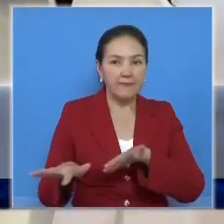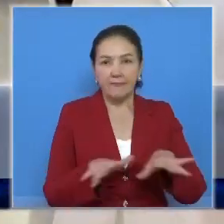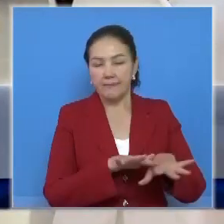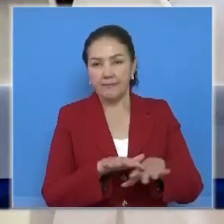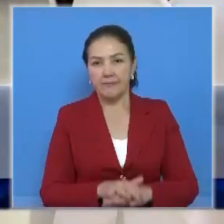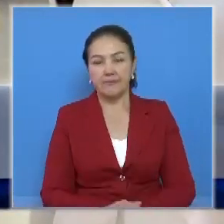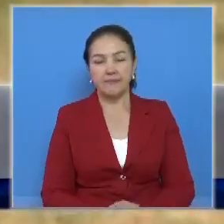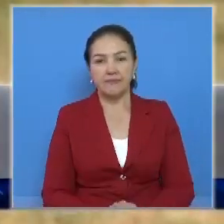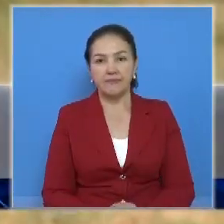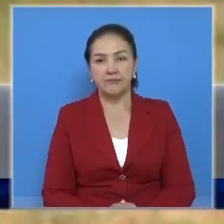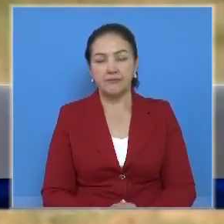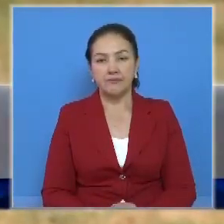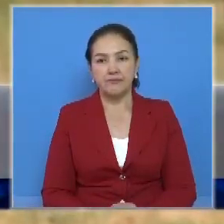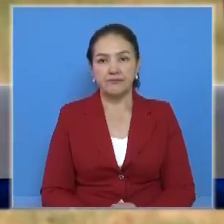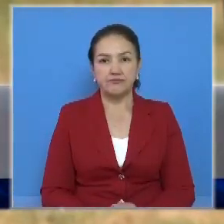мероприятия.